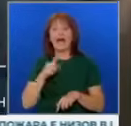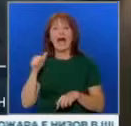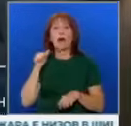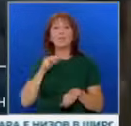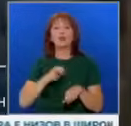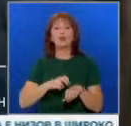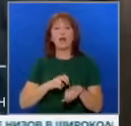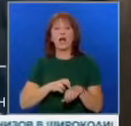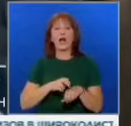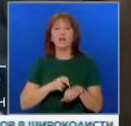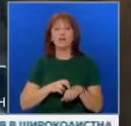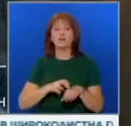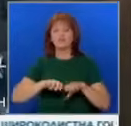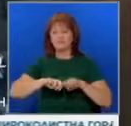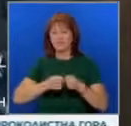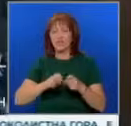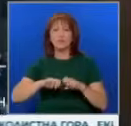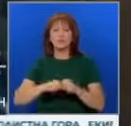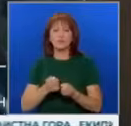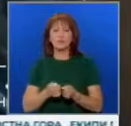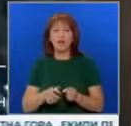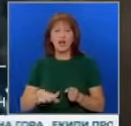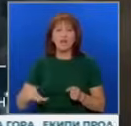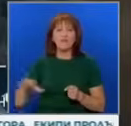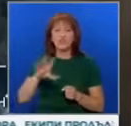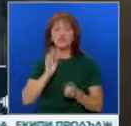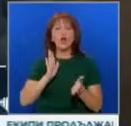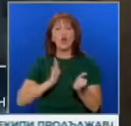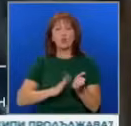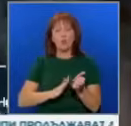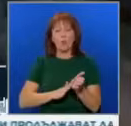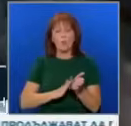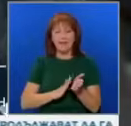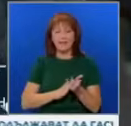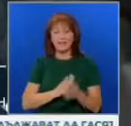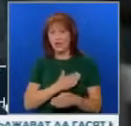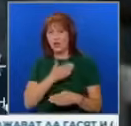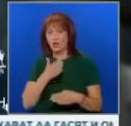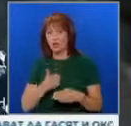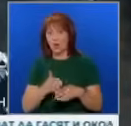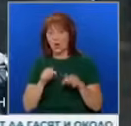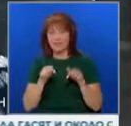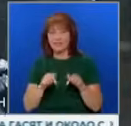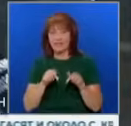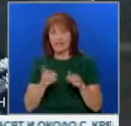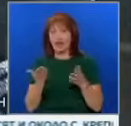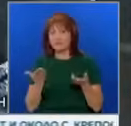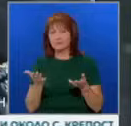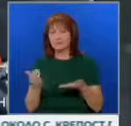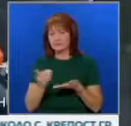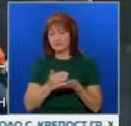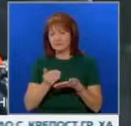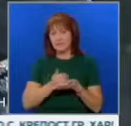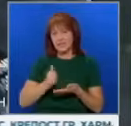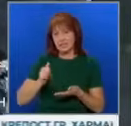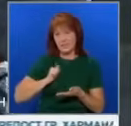е буквално изтърбушен. Цялата документация, където до сега се